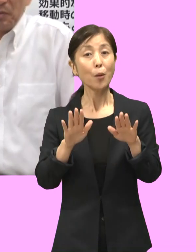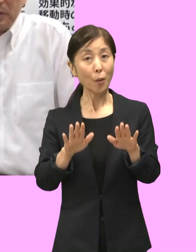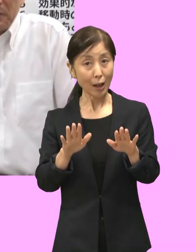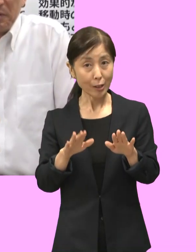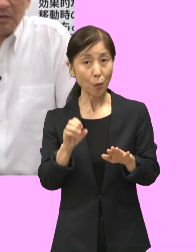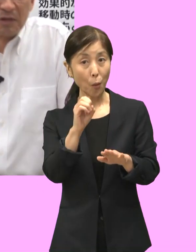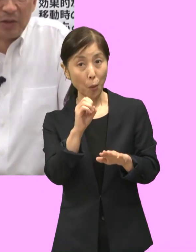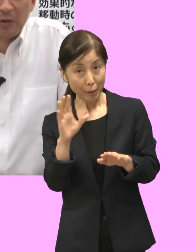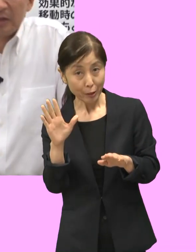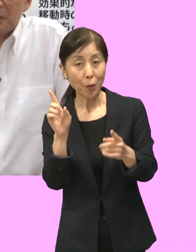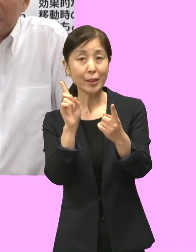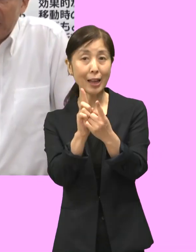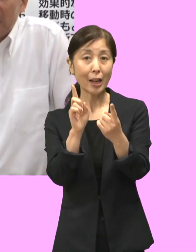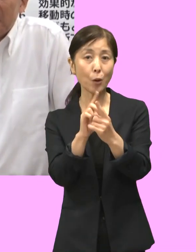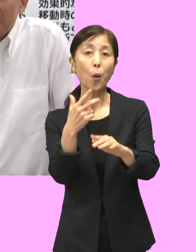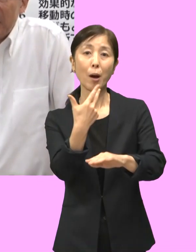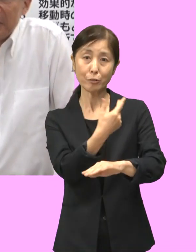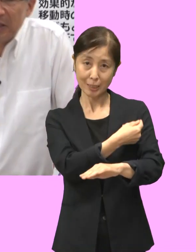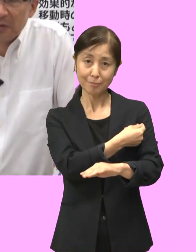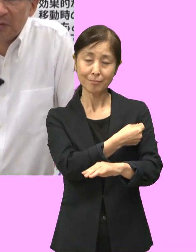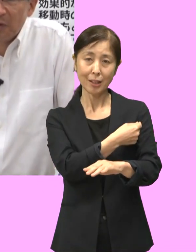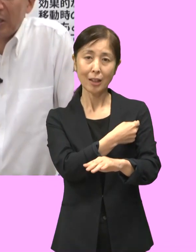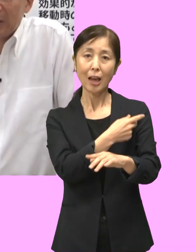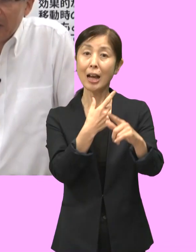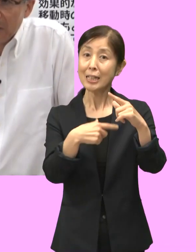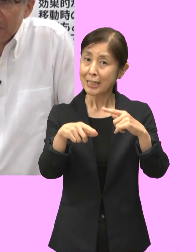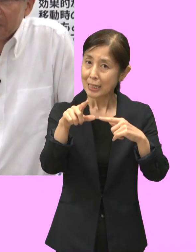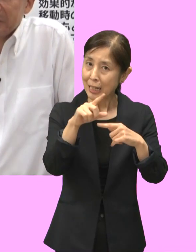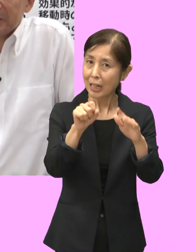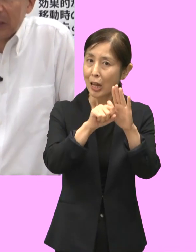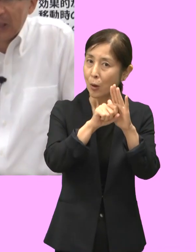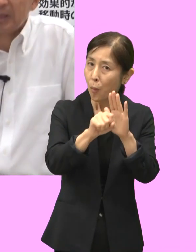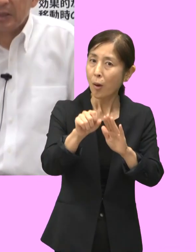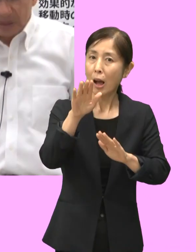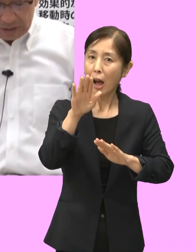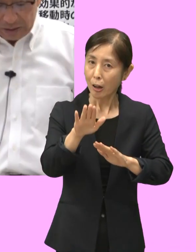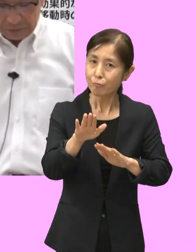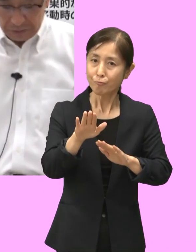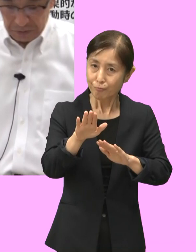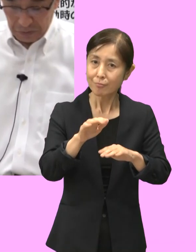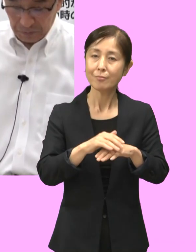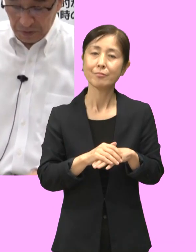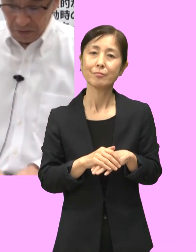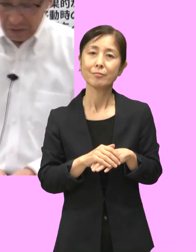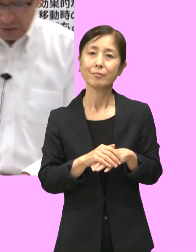今回のオミクロン対応ワクチンはさらに効果が高いということですから、